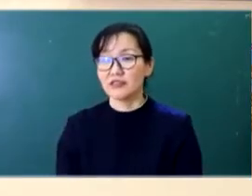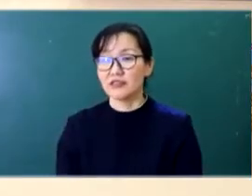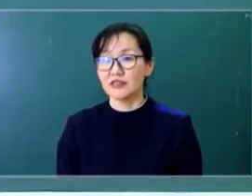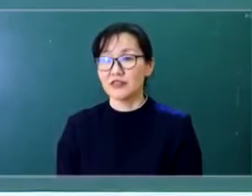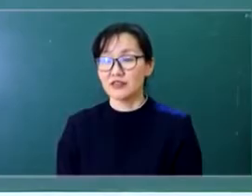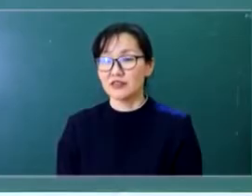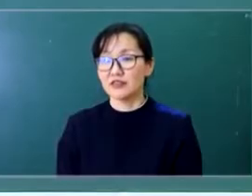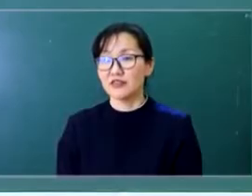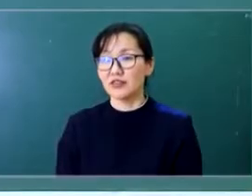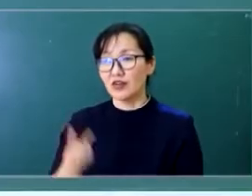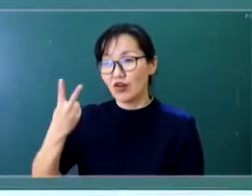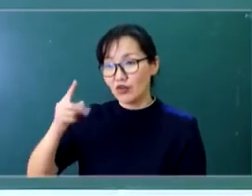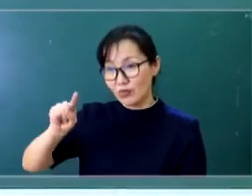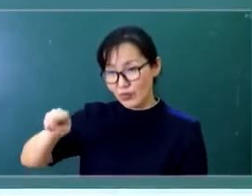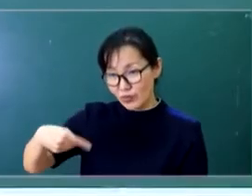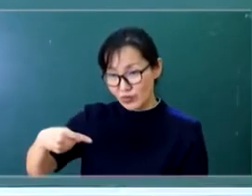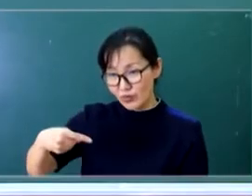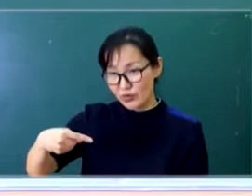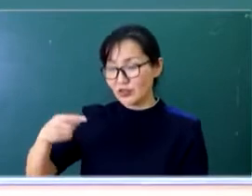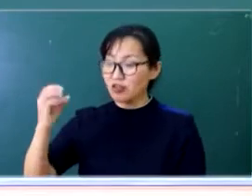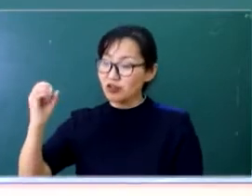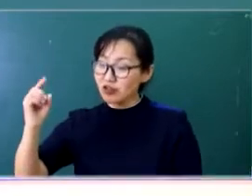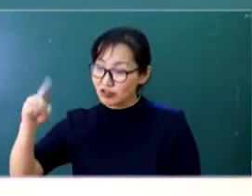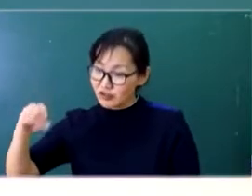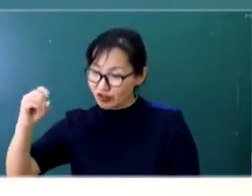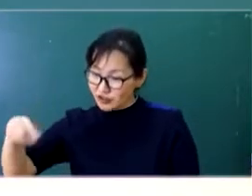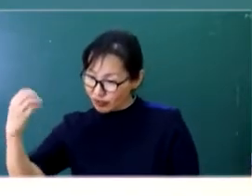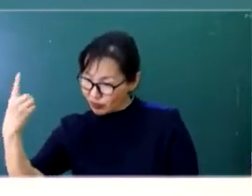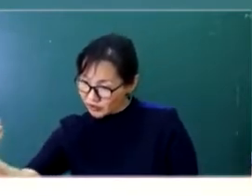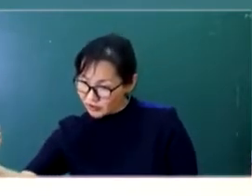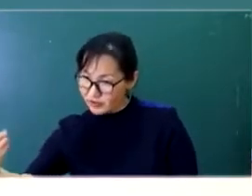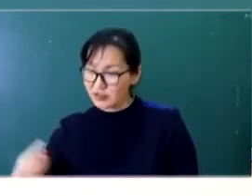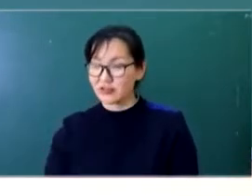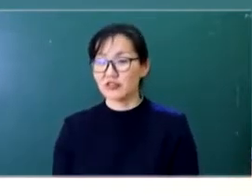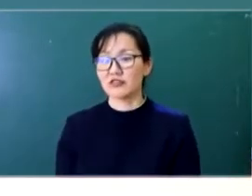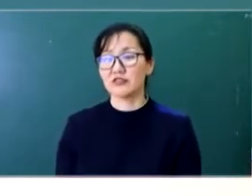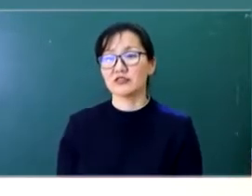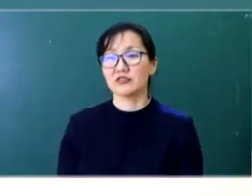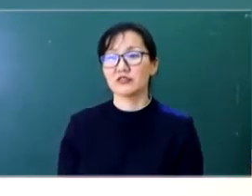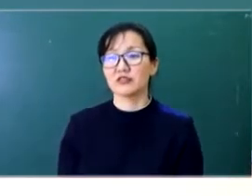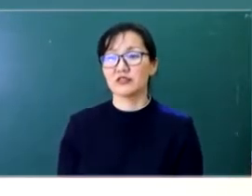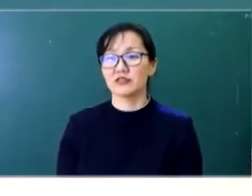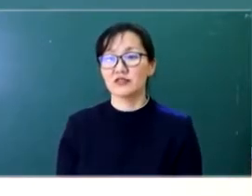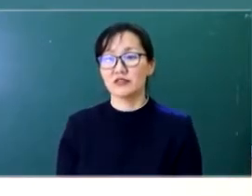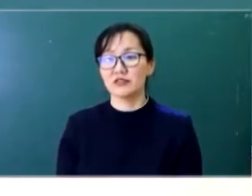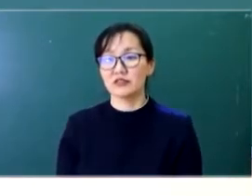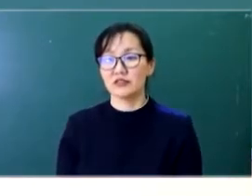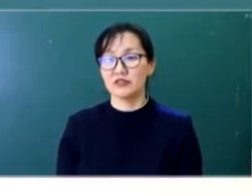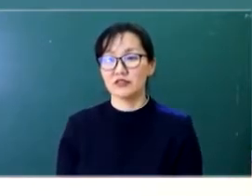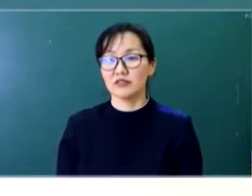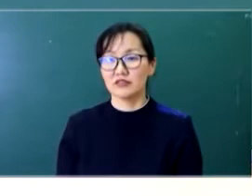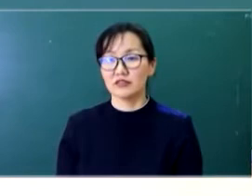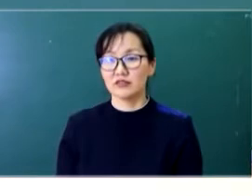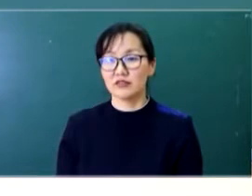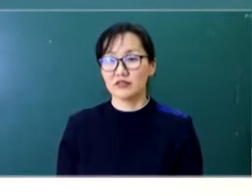2/2-оос 1/2. За 2/2 гэдэг маань бид нар бүхэл тоог ардн цэг тавьдаггүй. За 10-ын бутархаг